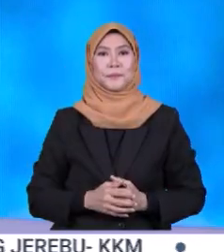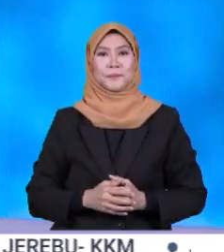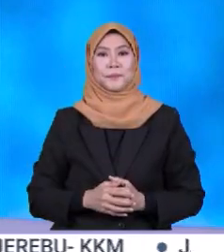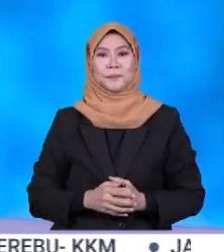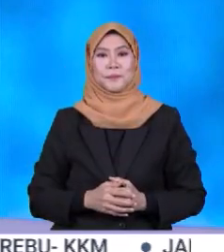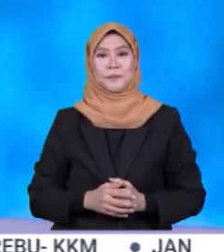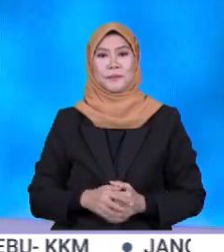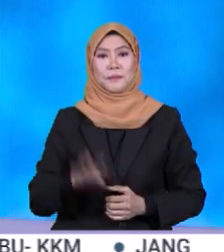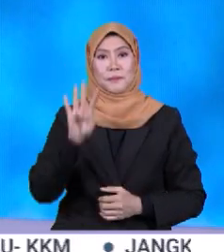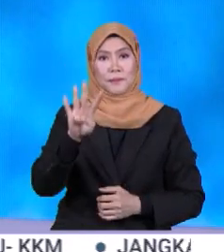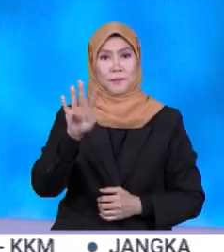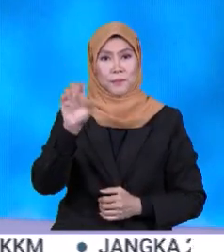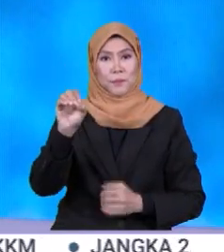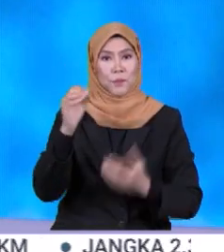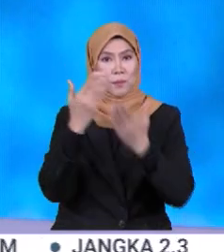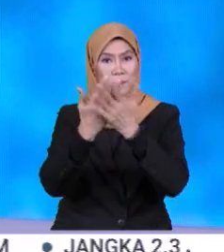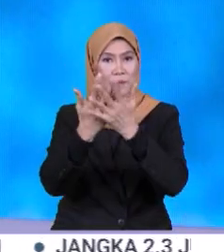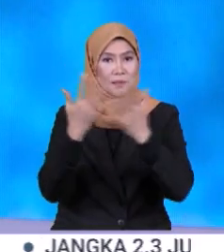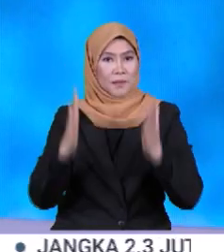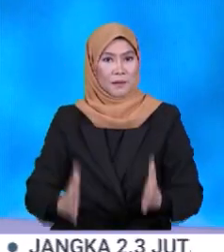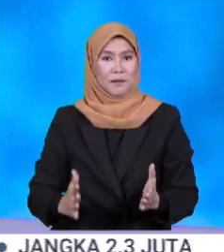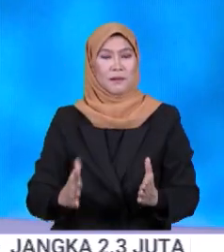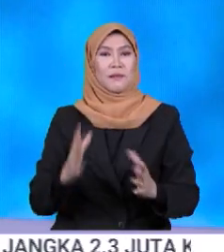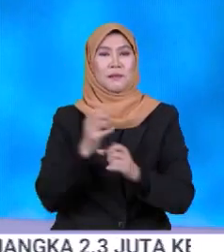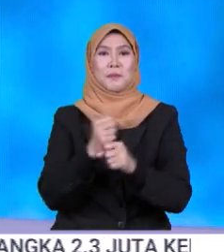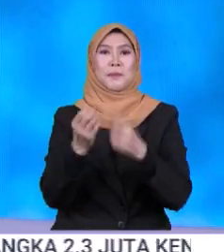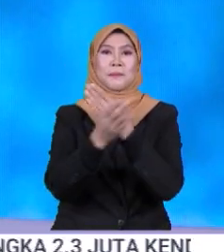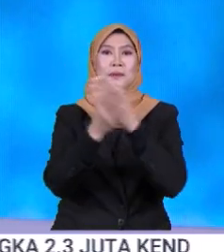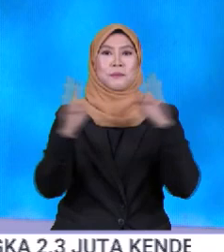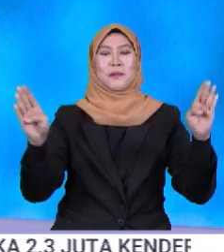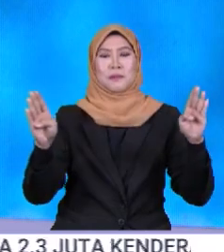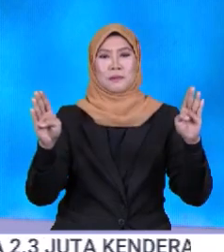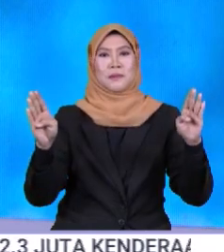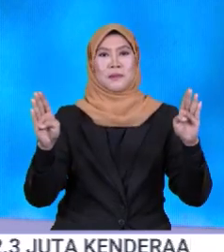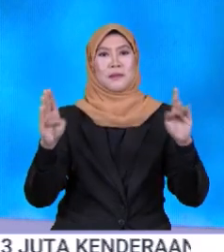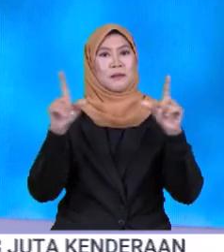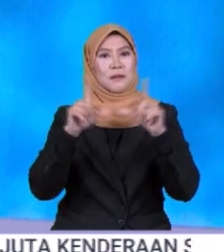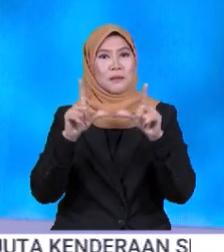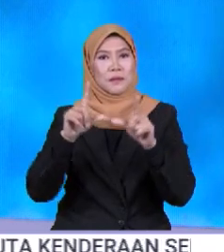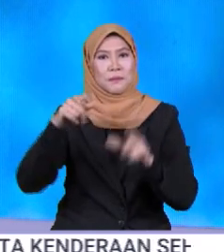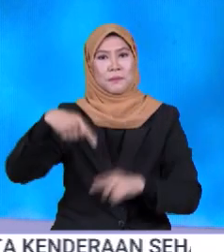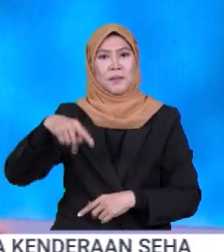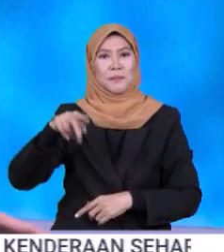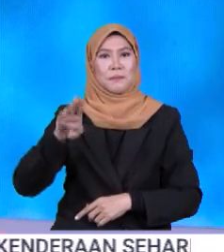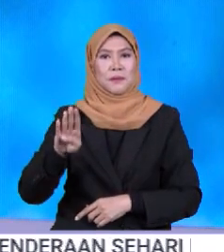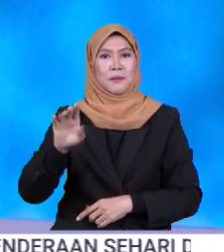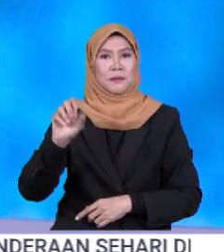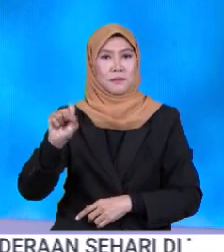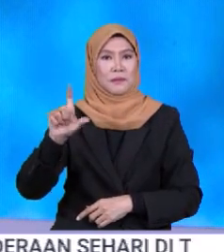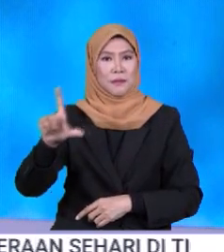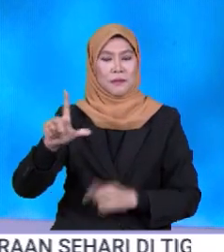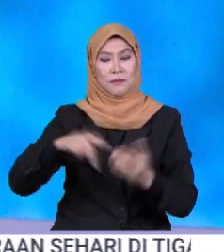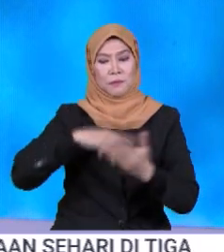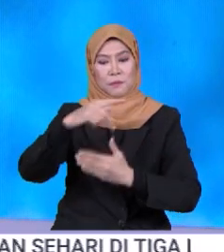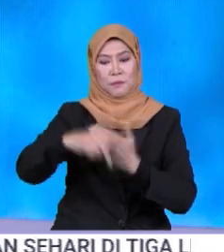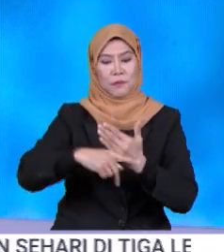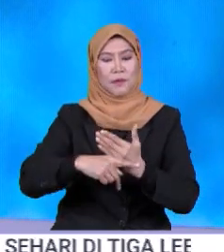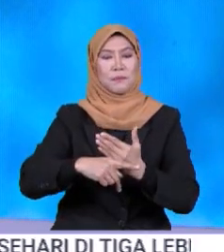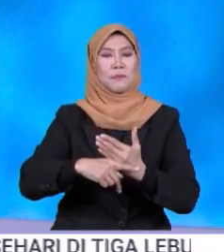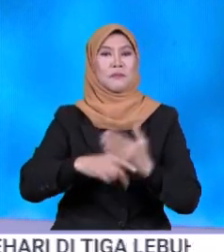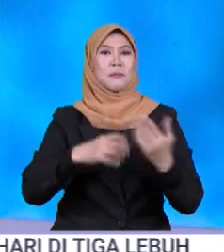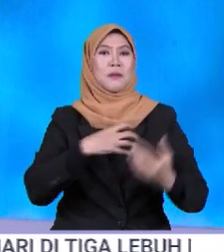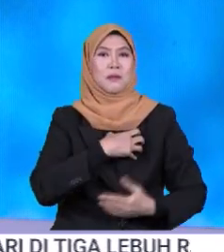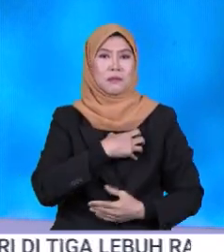Baik, saudara, 40 banduan di Terengganu mendapat pembebasan banduan secara lesen PBSL di bawah program Ihsan